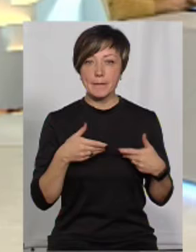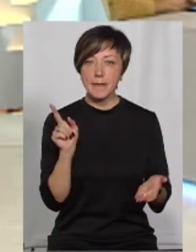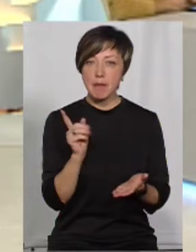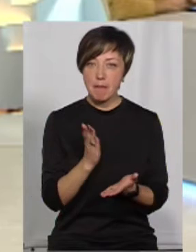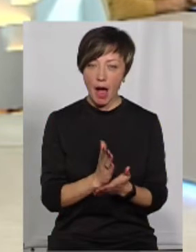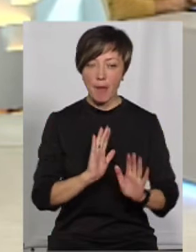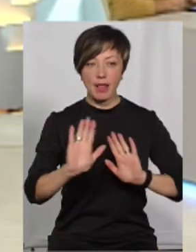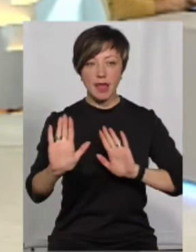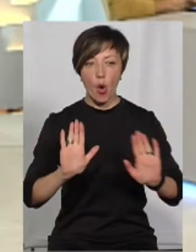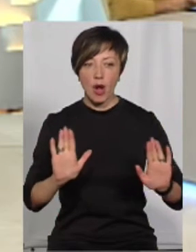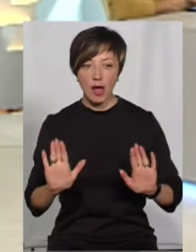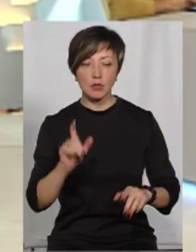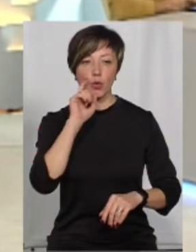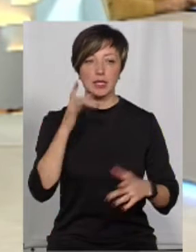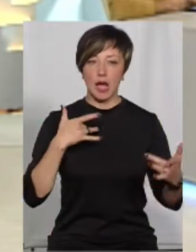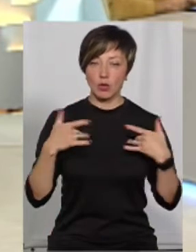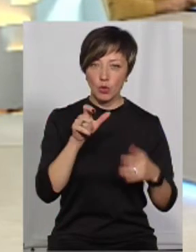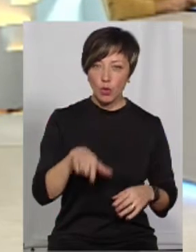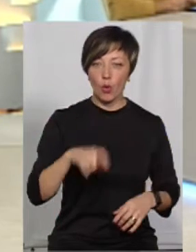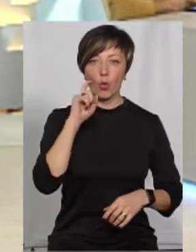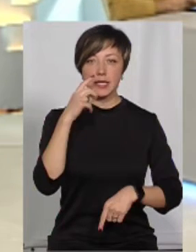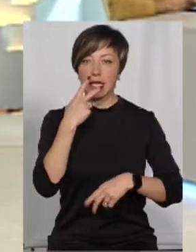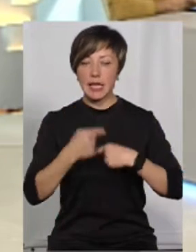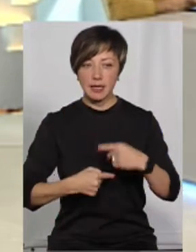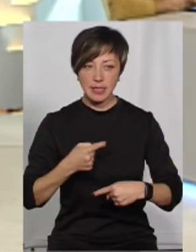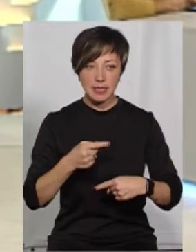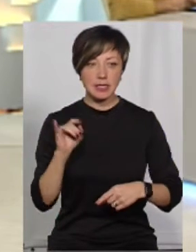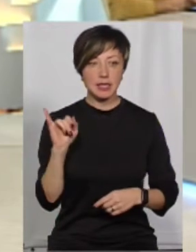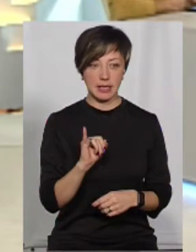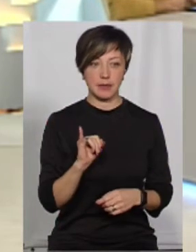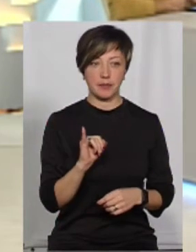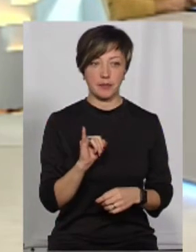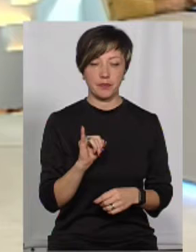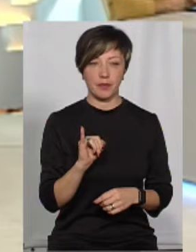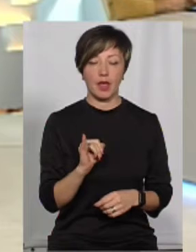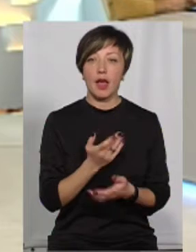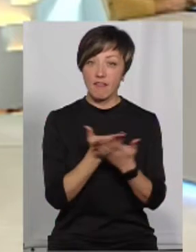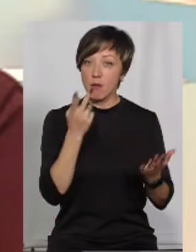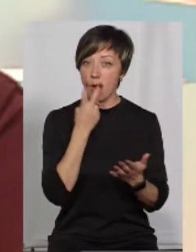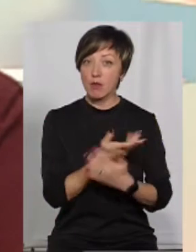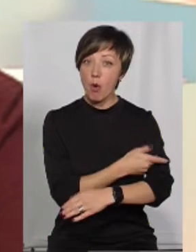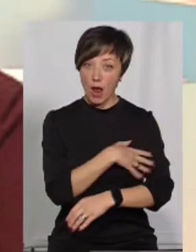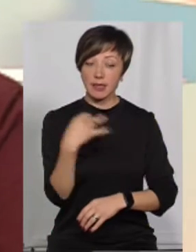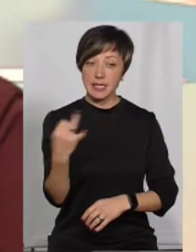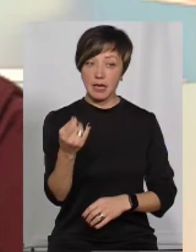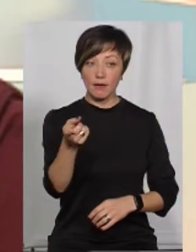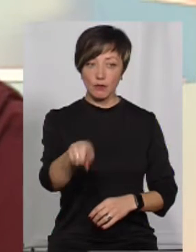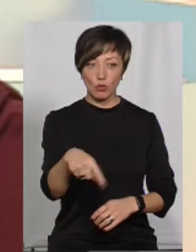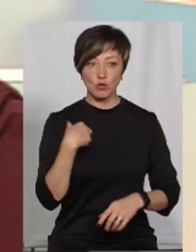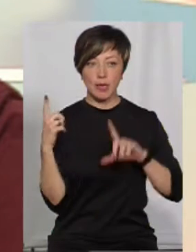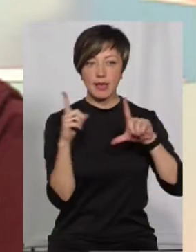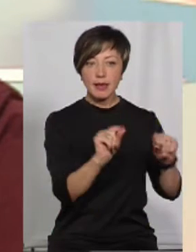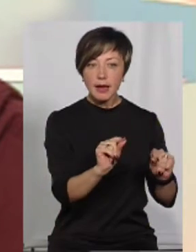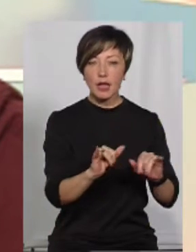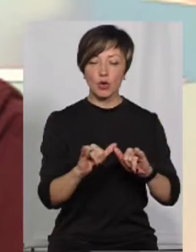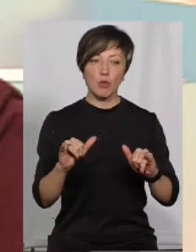маємо декорації, ми маємо українських акторів, ми маємо українські традиції. І, як ви бачите, поляки зацікавлені в тому, щоб ми їхали